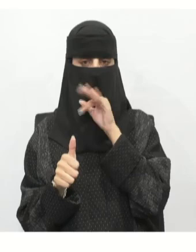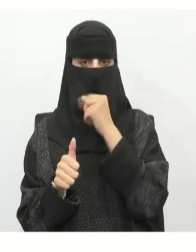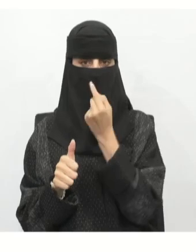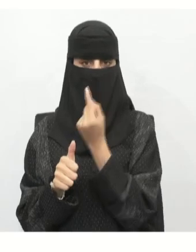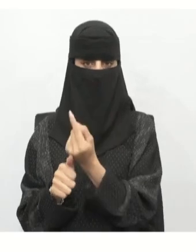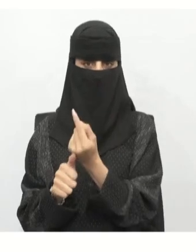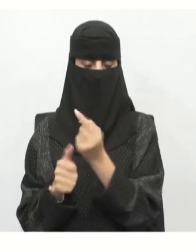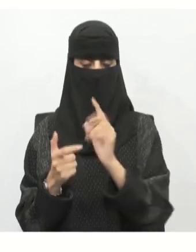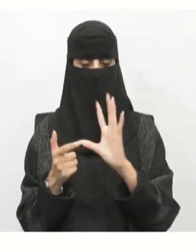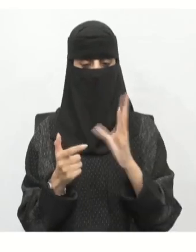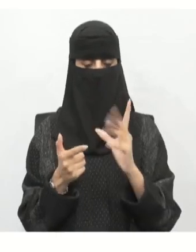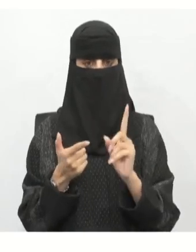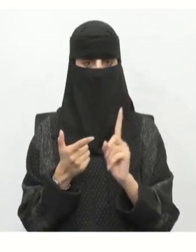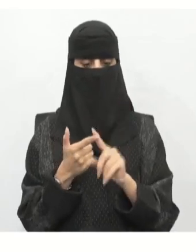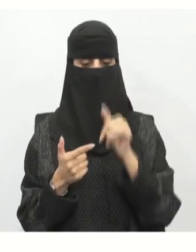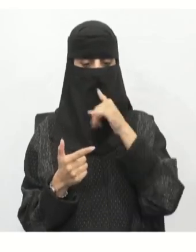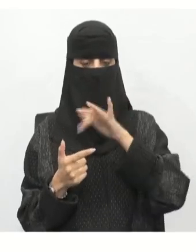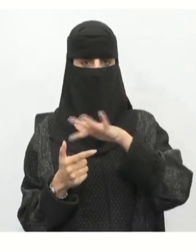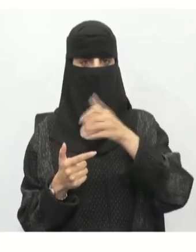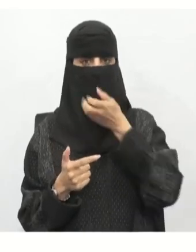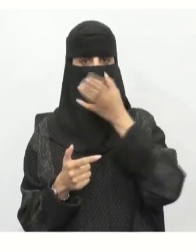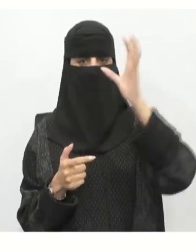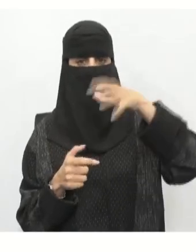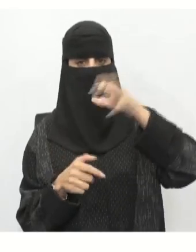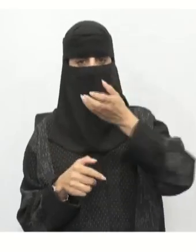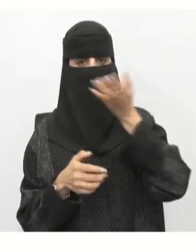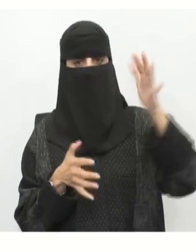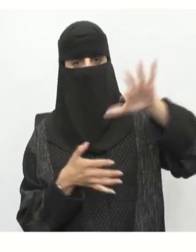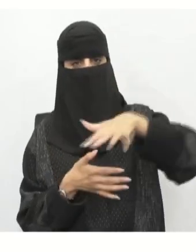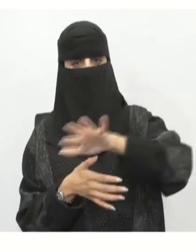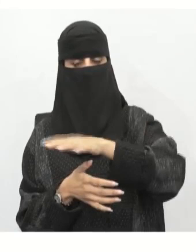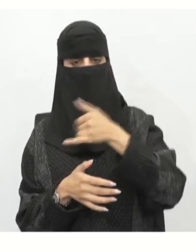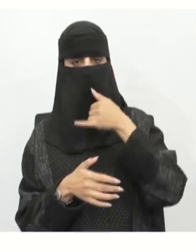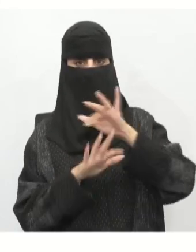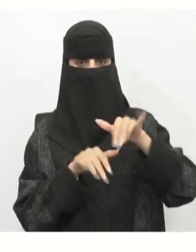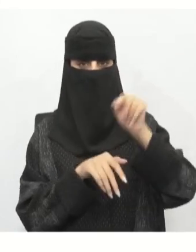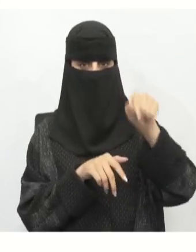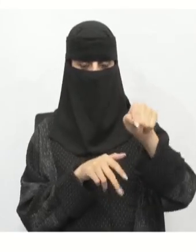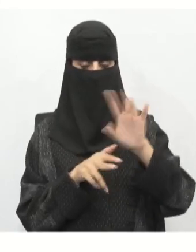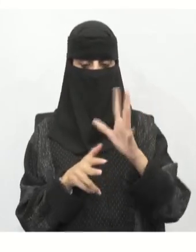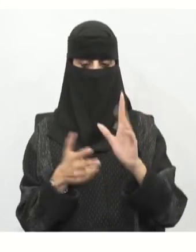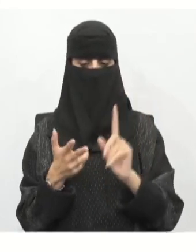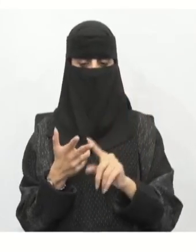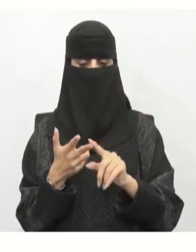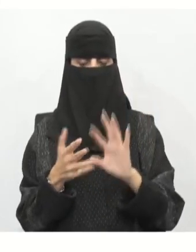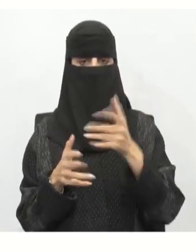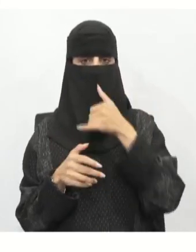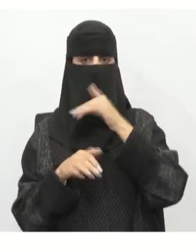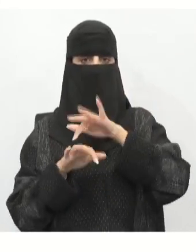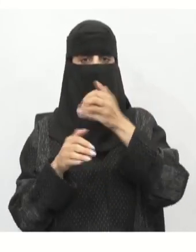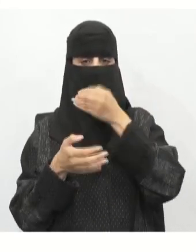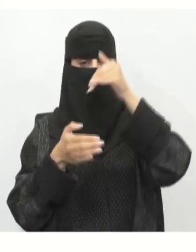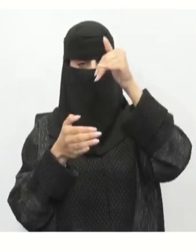ثانيا السباحه في مياه السيول ثالثا السباحه في اماكن